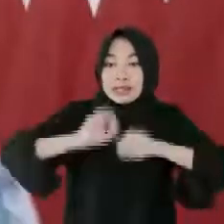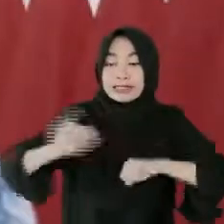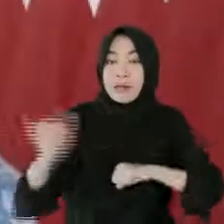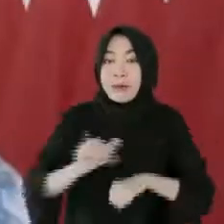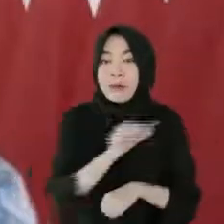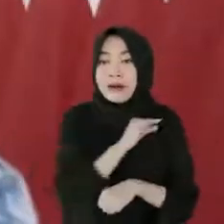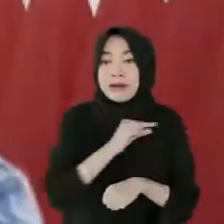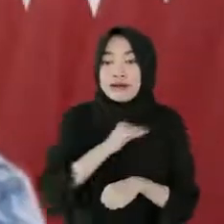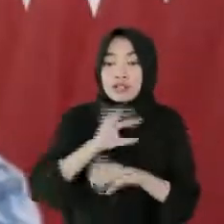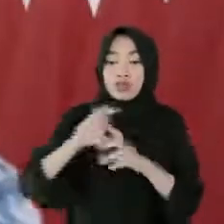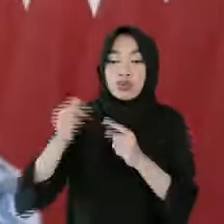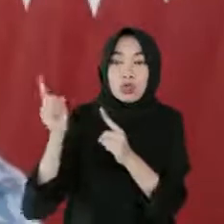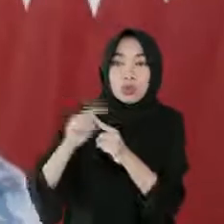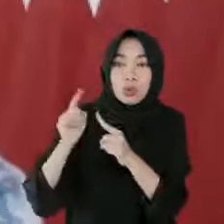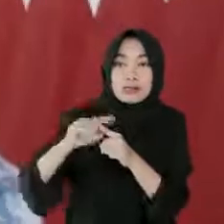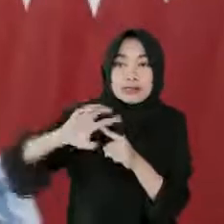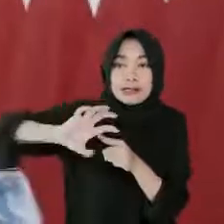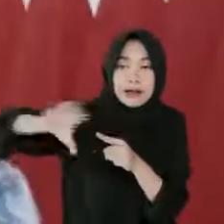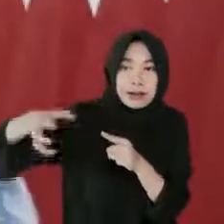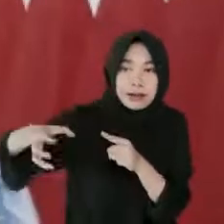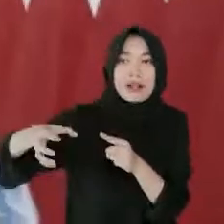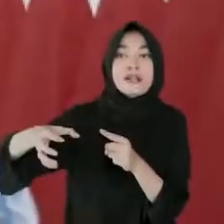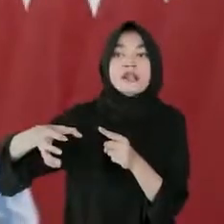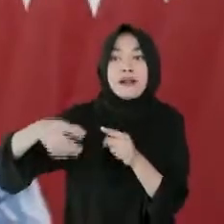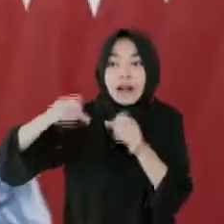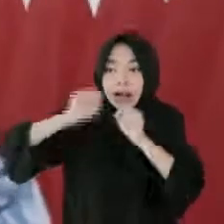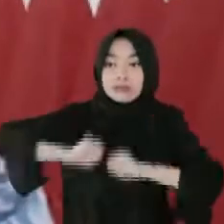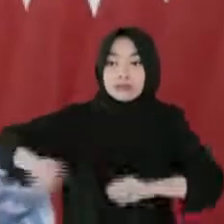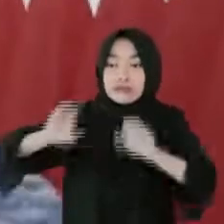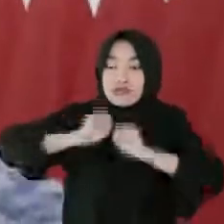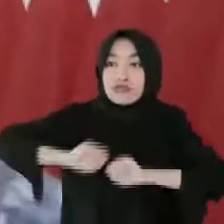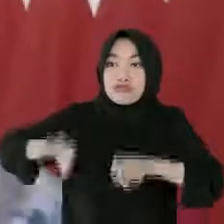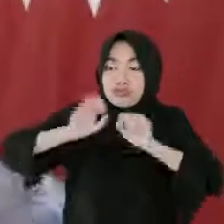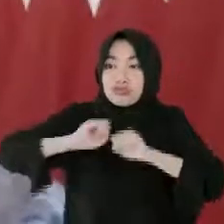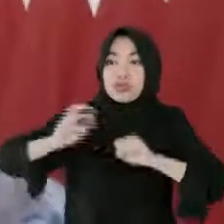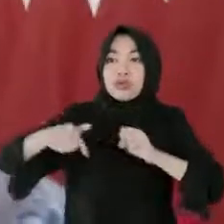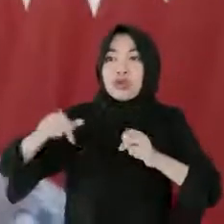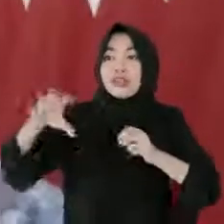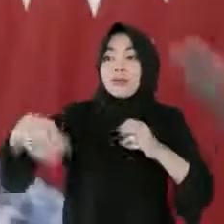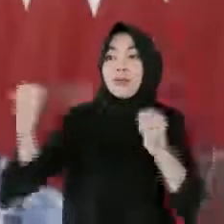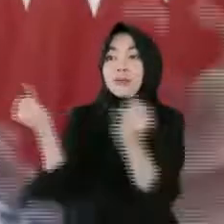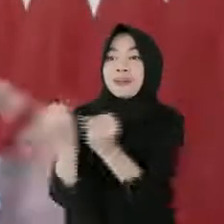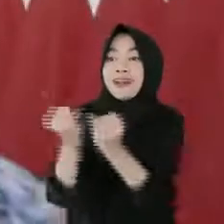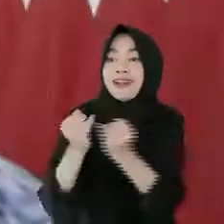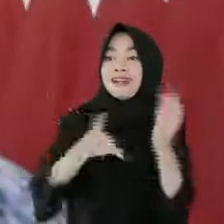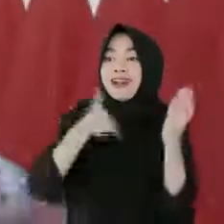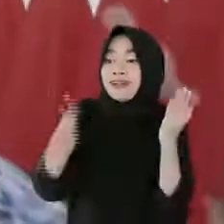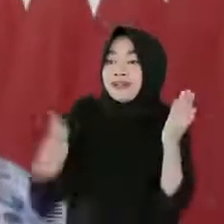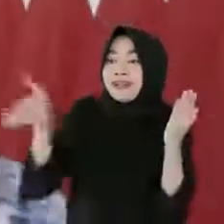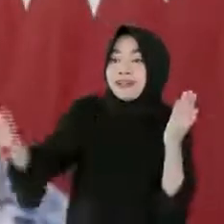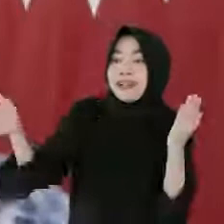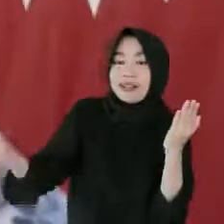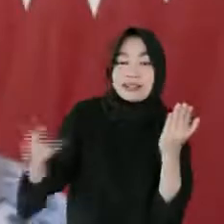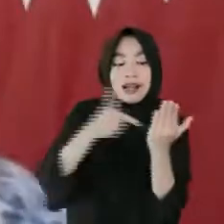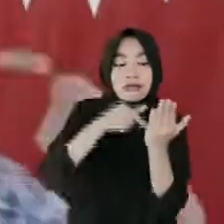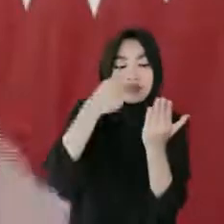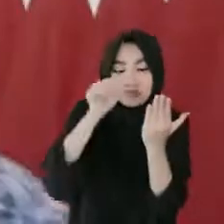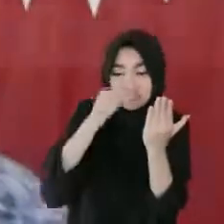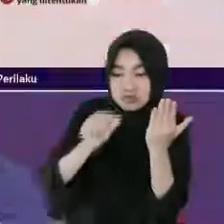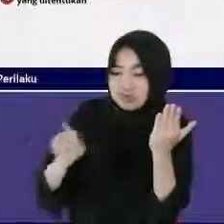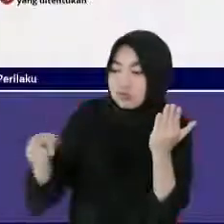Satgas daerah harapan-harapan kita kita sampaikan juga langsung ngecek Avenue ke tempat pelaksanaan penyelenggaraan